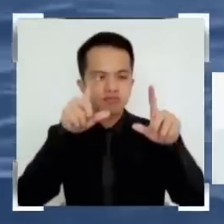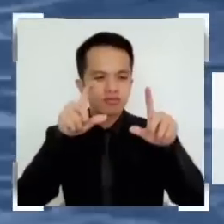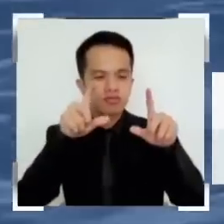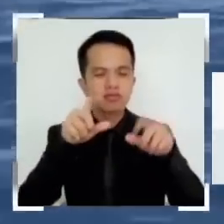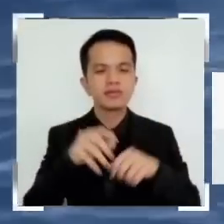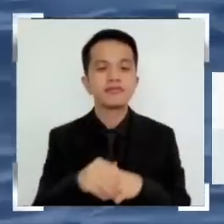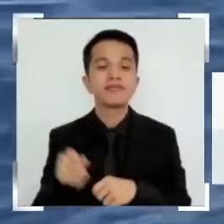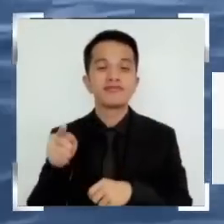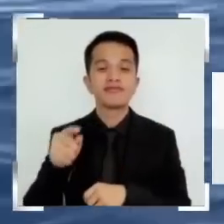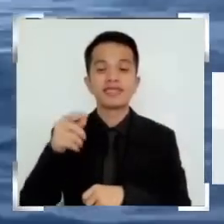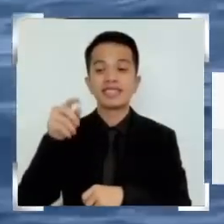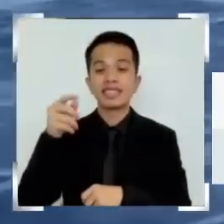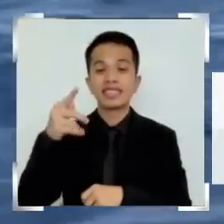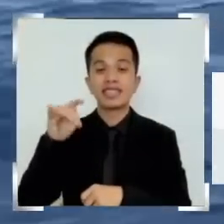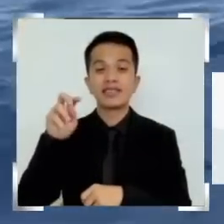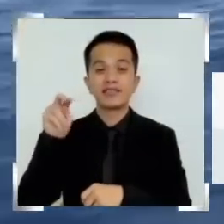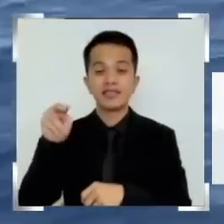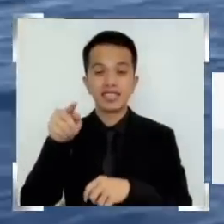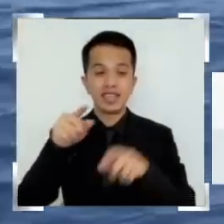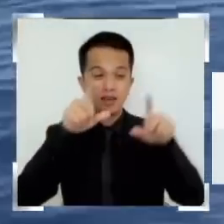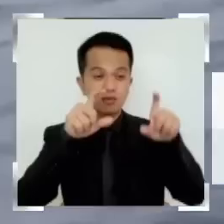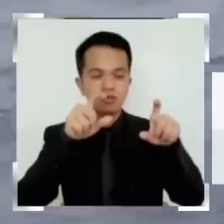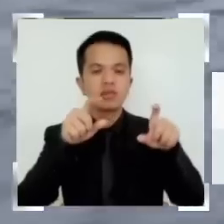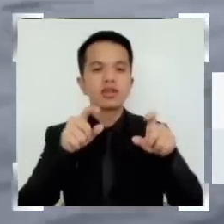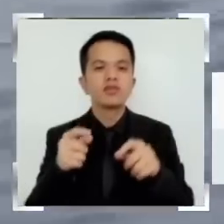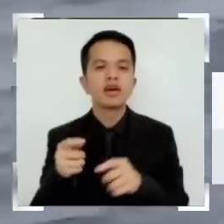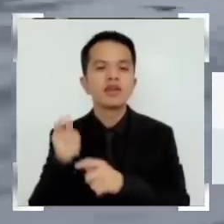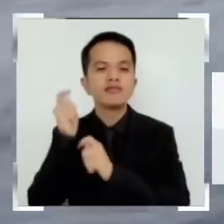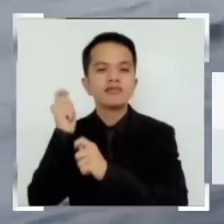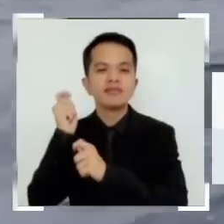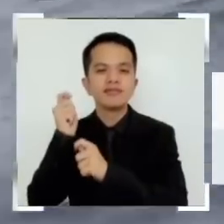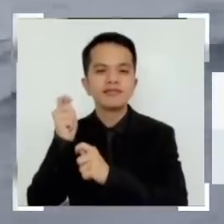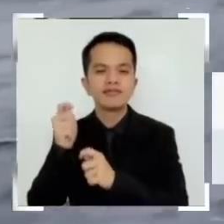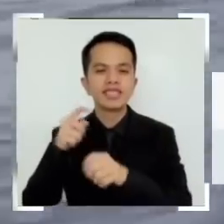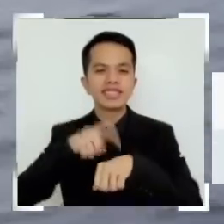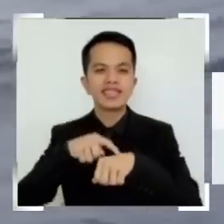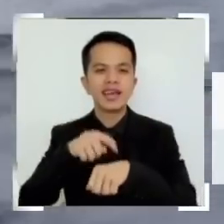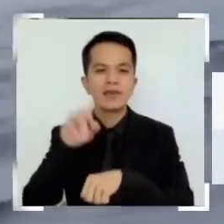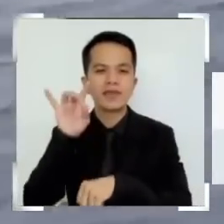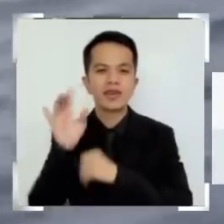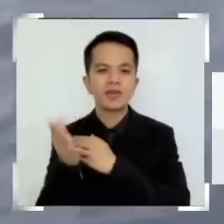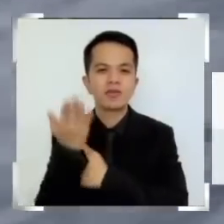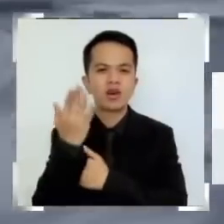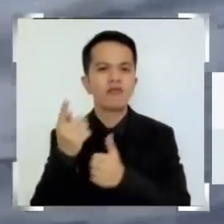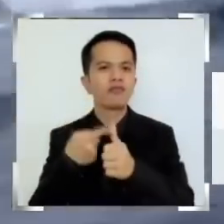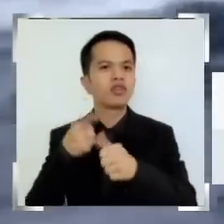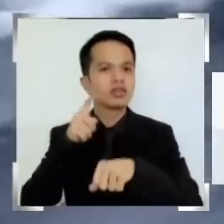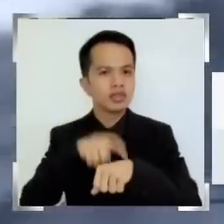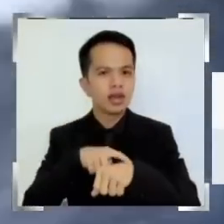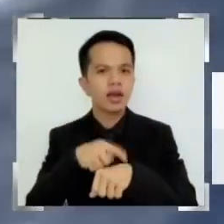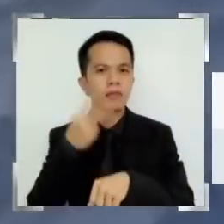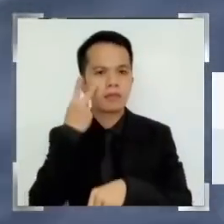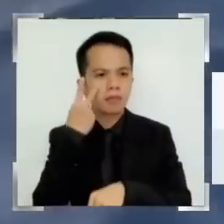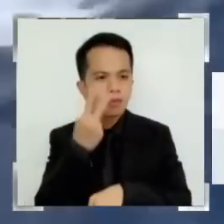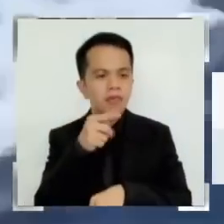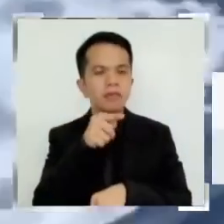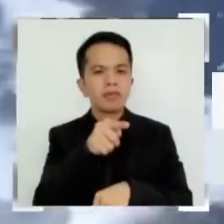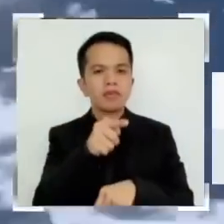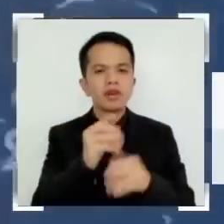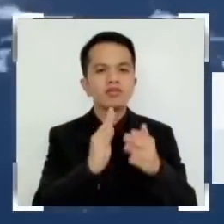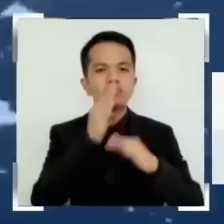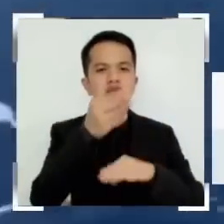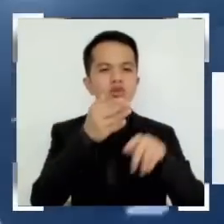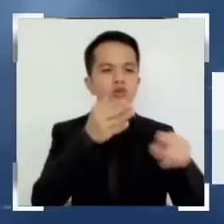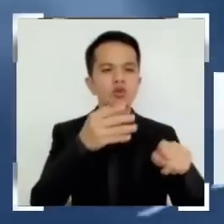Kevin Okos, natatapos lang nilang mangisda bandang alas 8 ng umaga noon. First time nilang makasaksi sa paglitaw ng mga killer